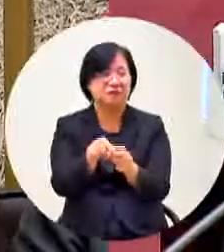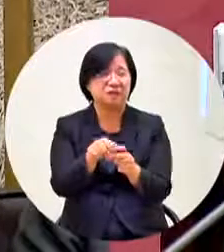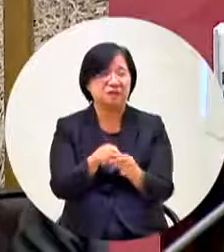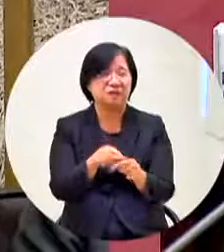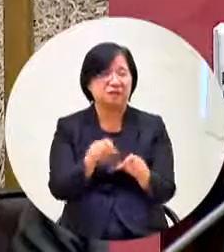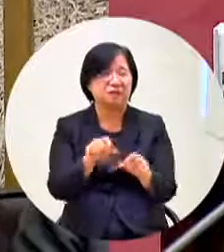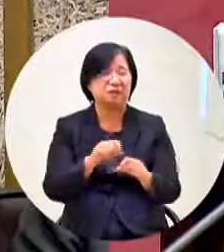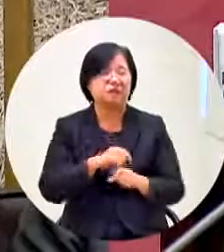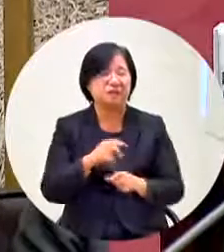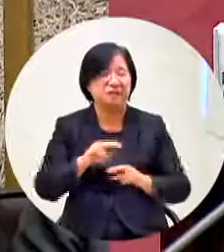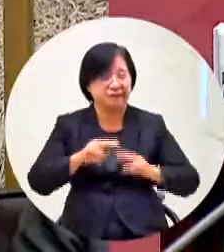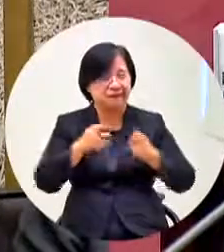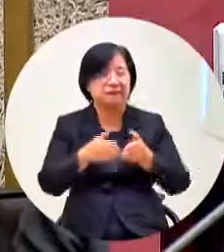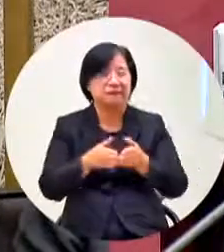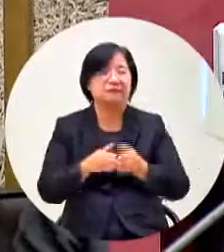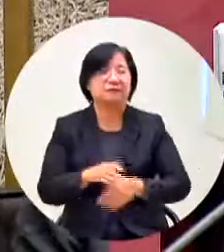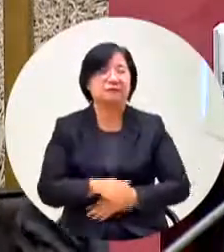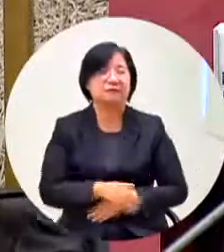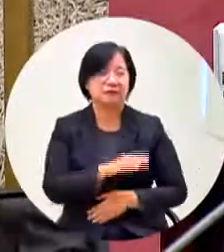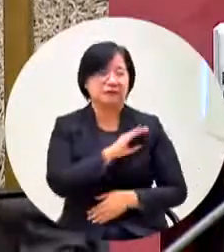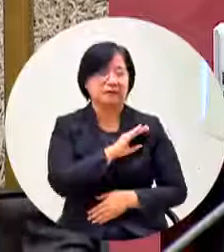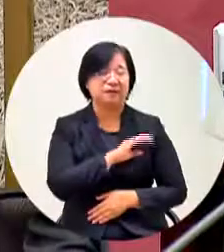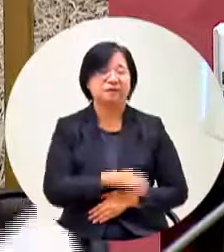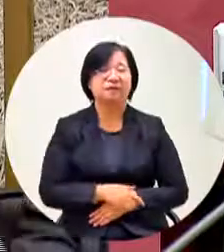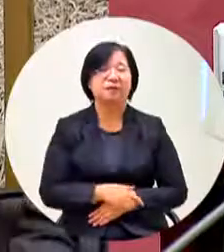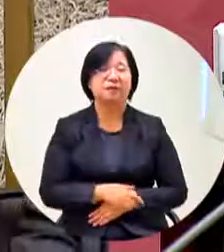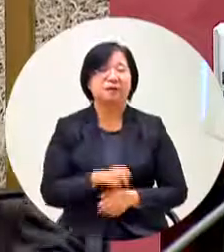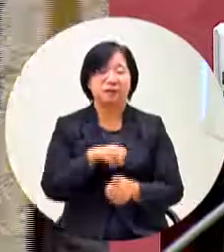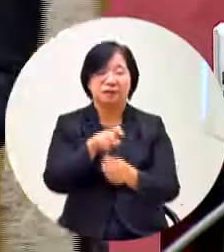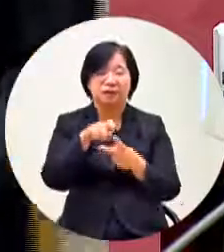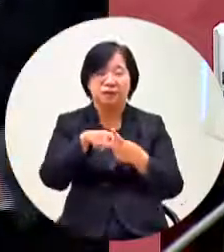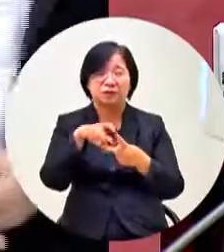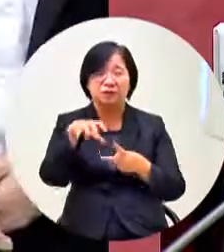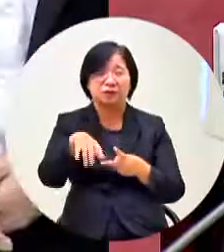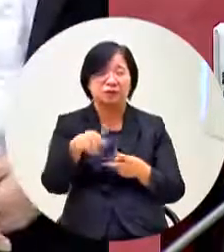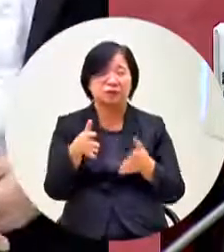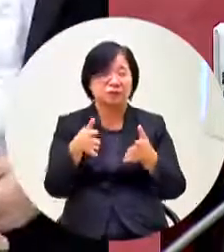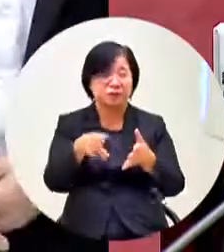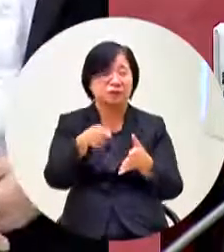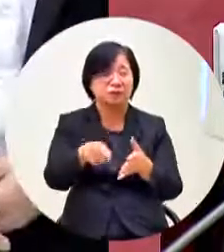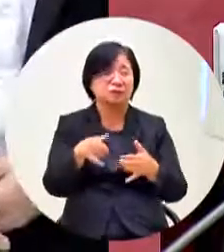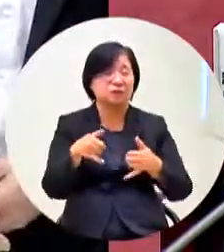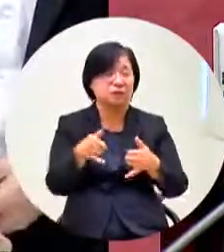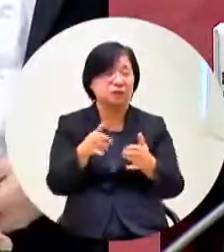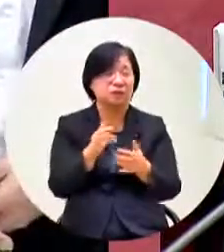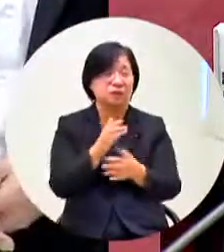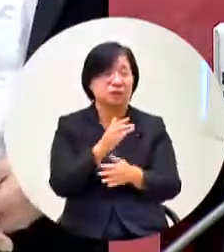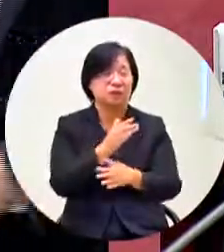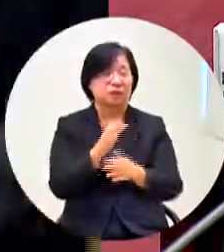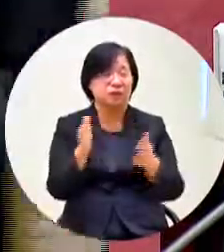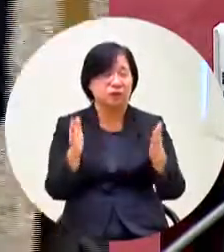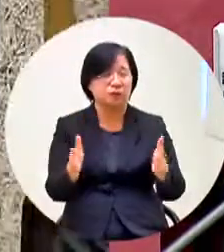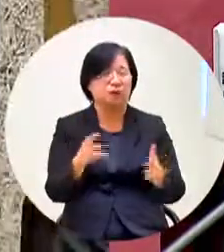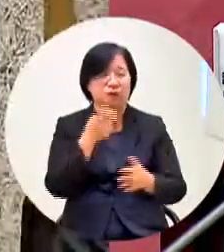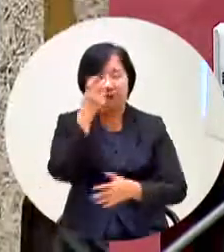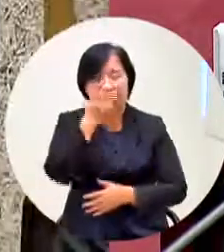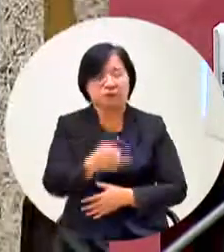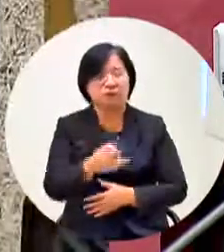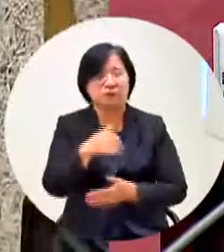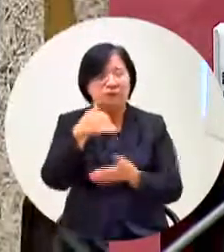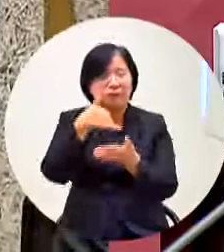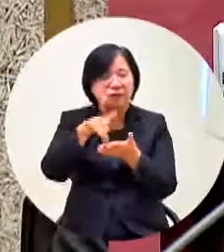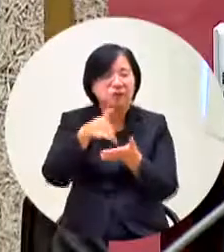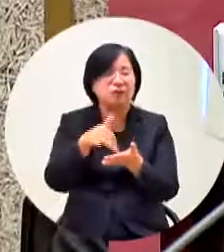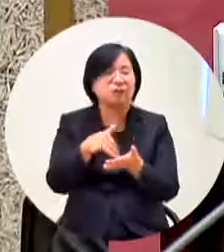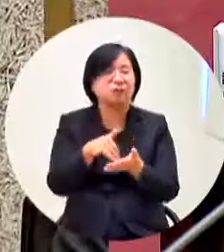善。那养工处这边大概就这一个路段，也做了一些勘查跟估算哦，大